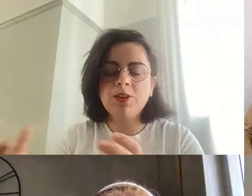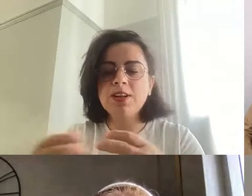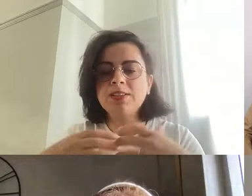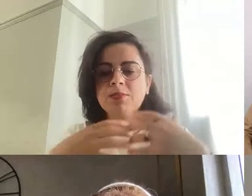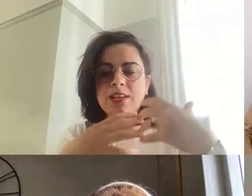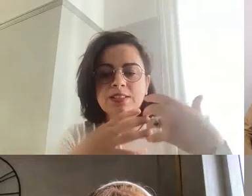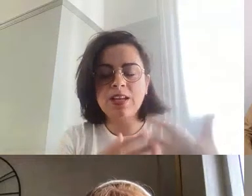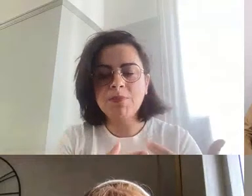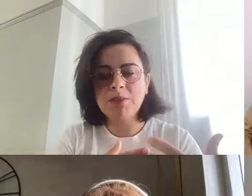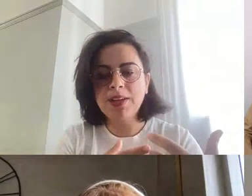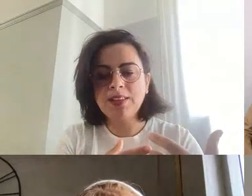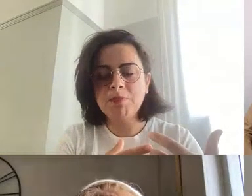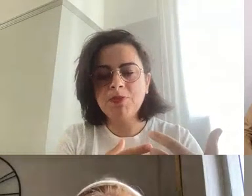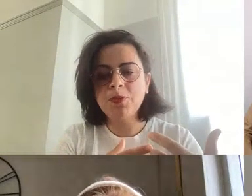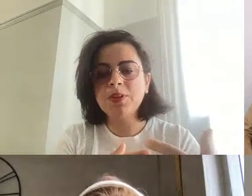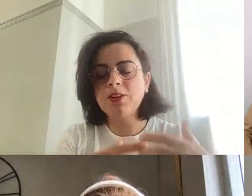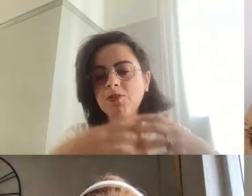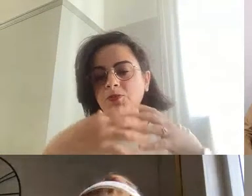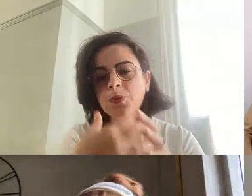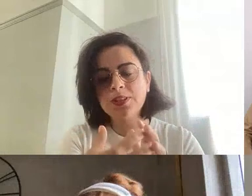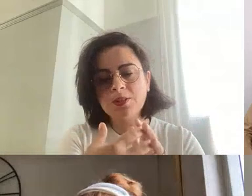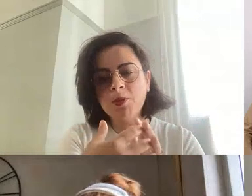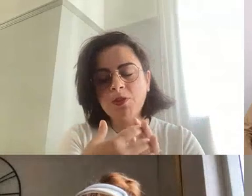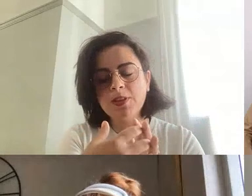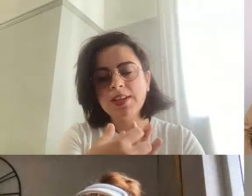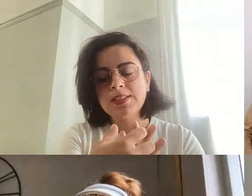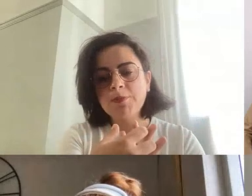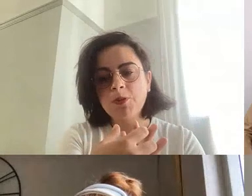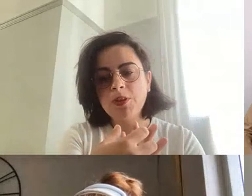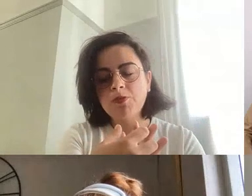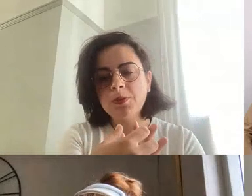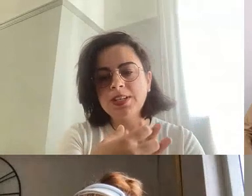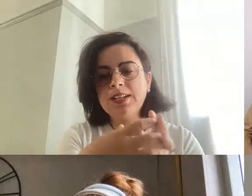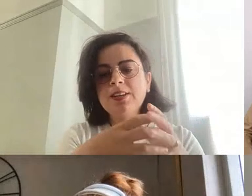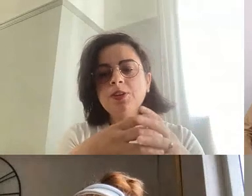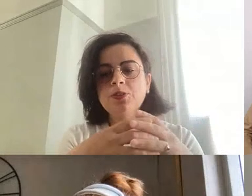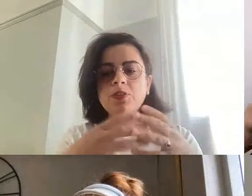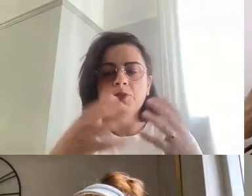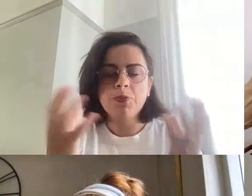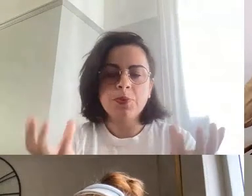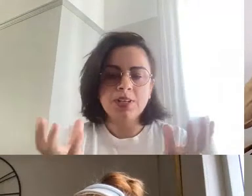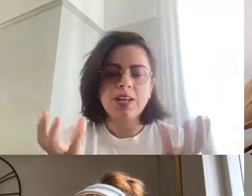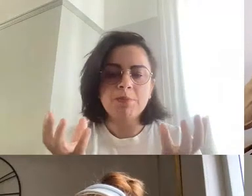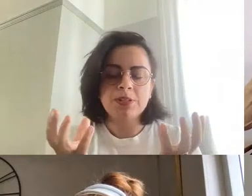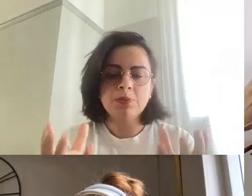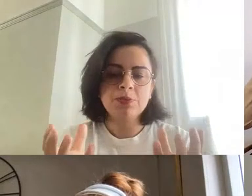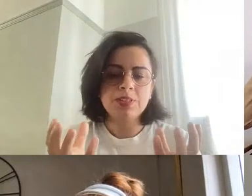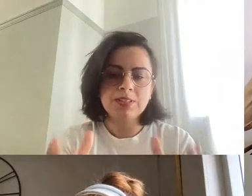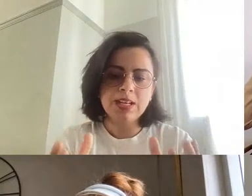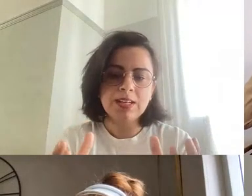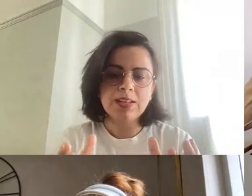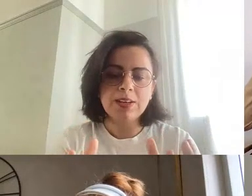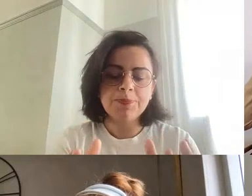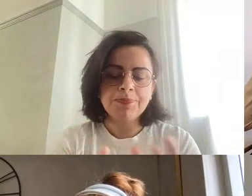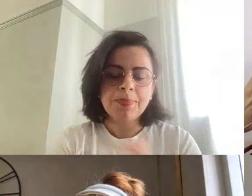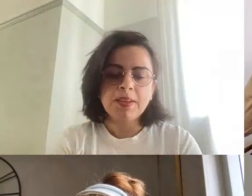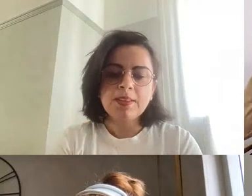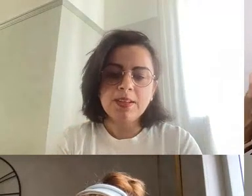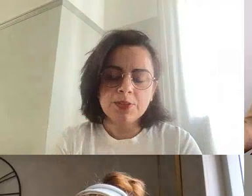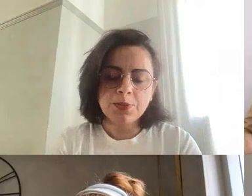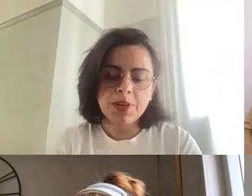idéburna aktörer som kan samarbeta med vården och vården som har en sammanhållen vårdkedja, så att vi får det där